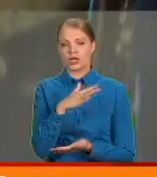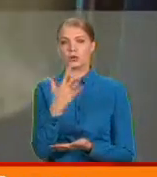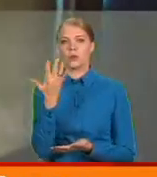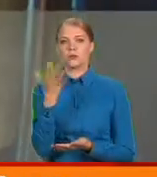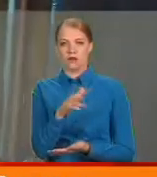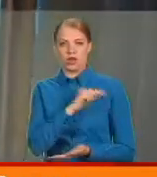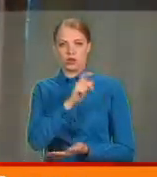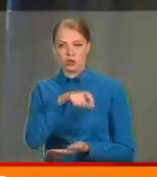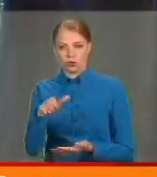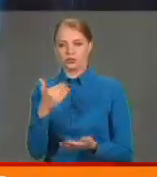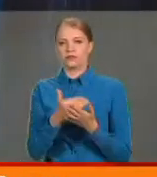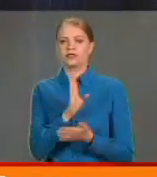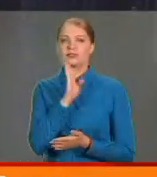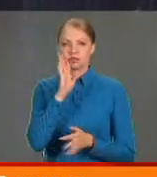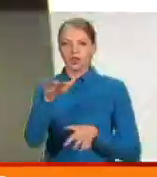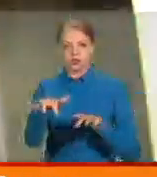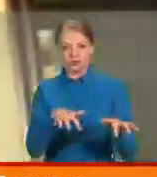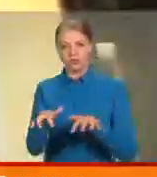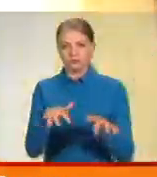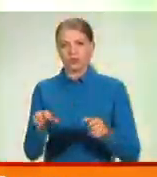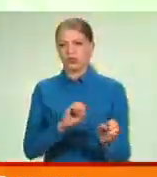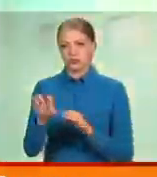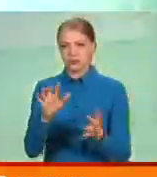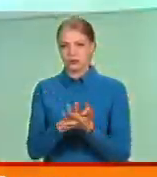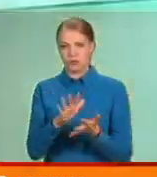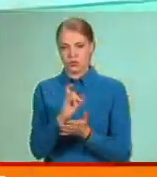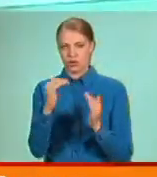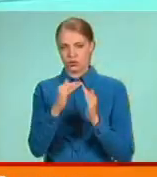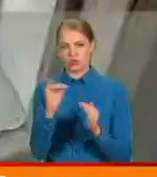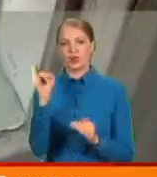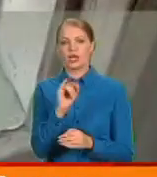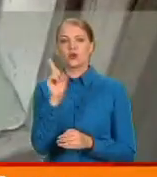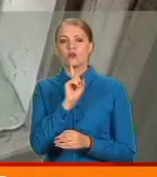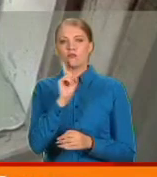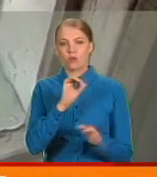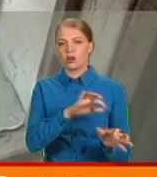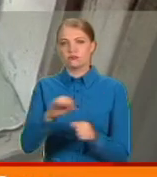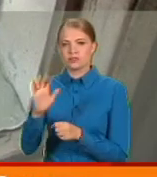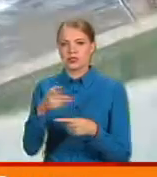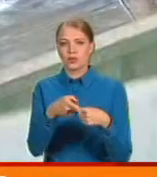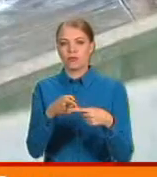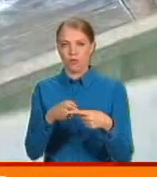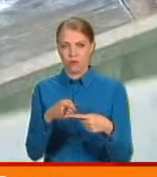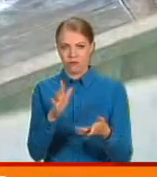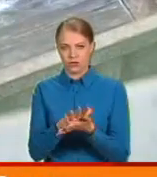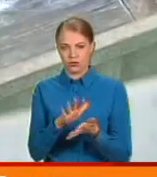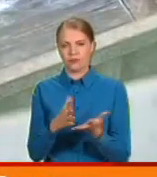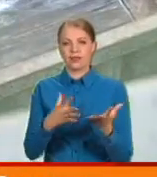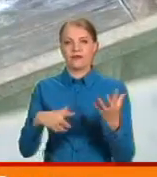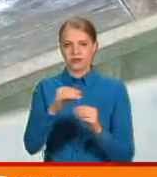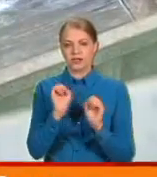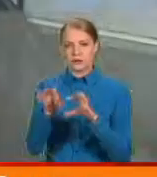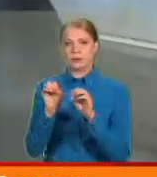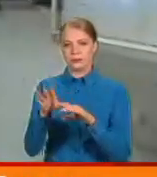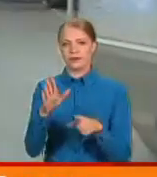5 робітників від світанку згрібають та виносять мотлох з оселі. Та поки вивезли лише половину непотребу. Все